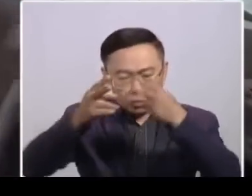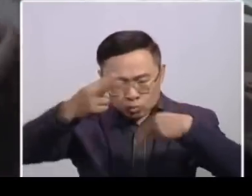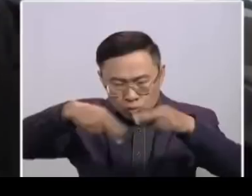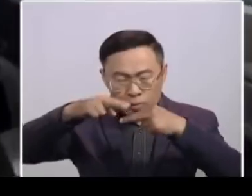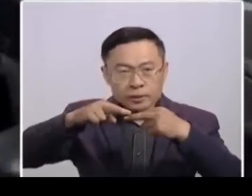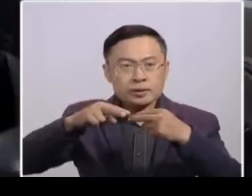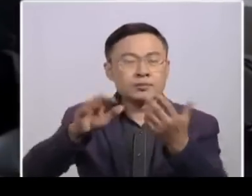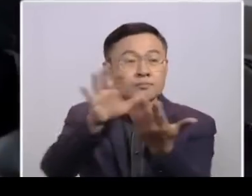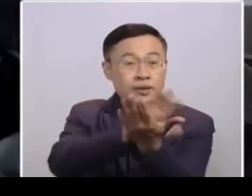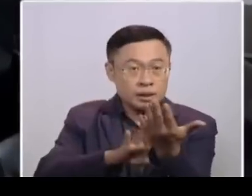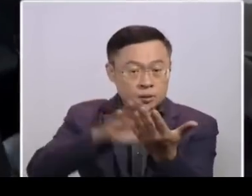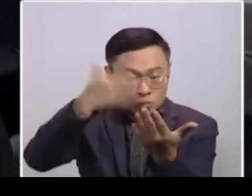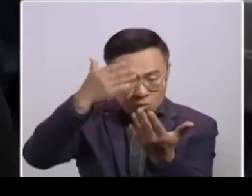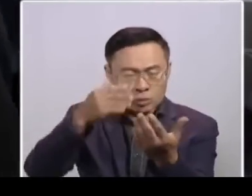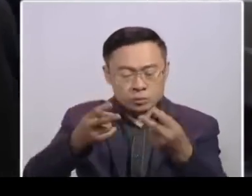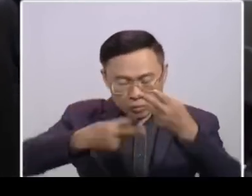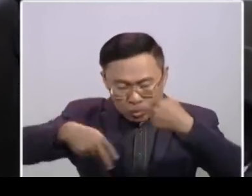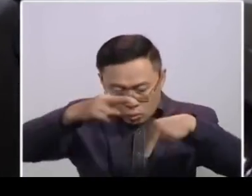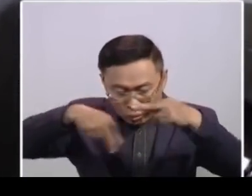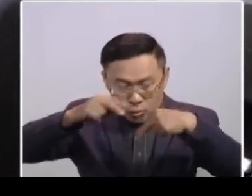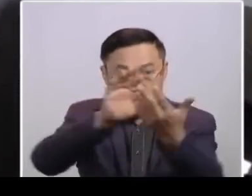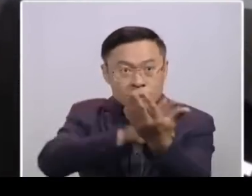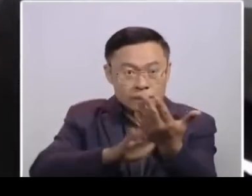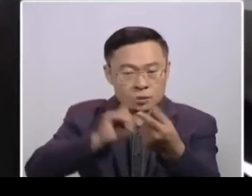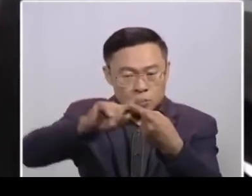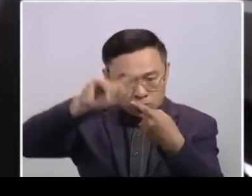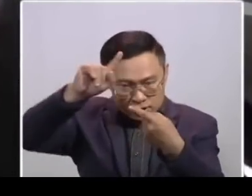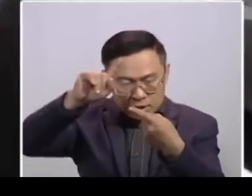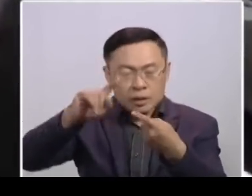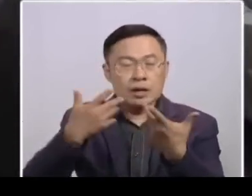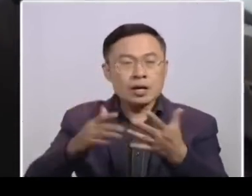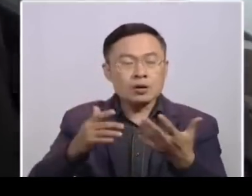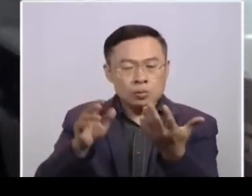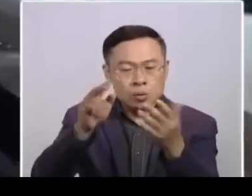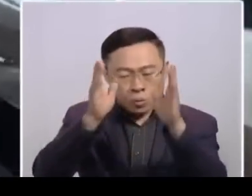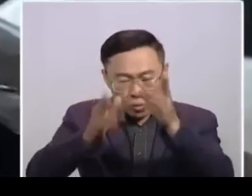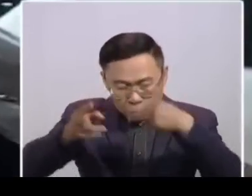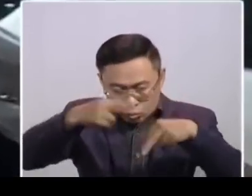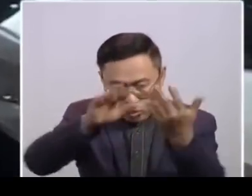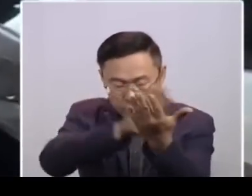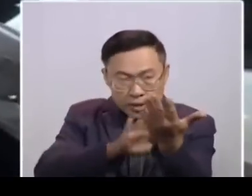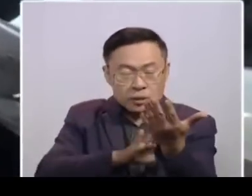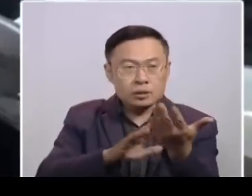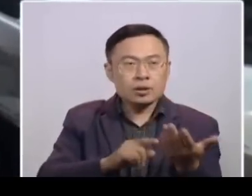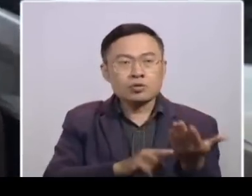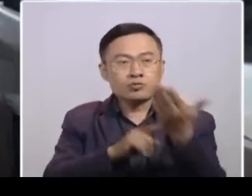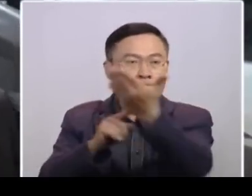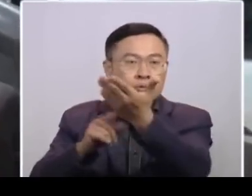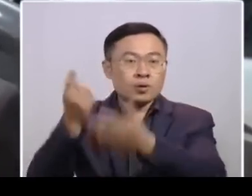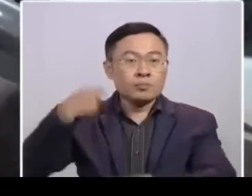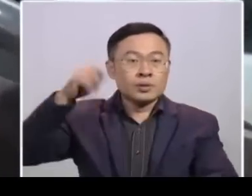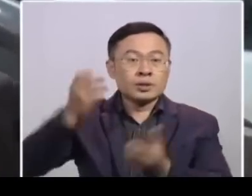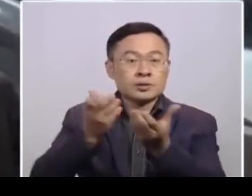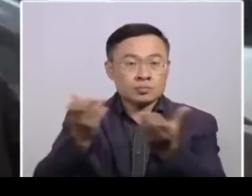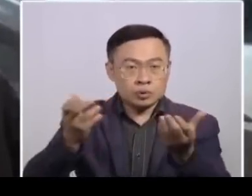ท่านคะถ้าเกิดท้ายที่สุดแล้วศาลชี้ว่ามติเมื่อวานมีความผิดนี่มันจะเกิดอะไรขึ้นนะคะอาจารย์ ถือว่าเป็นมติของศาล